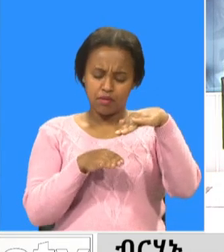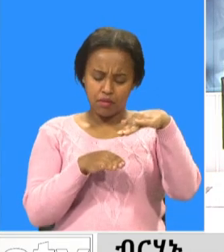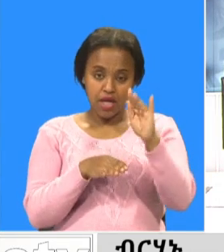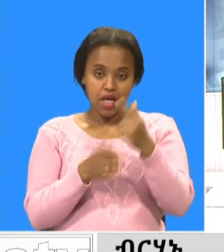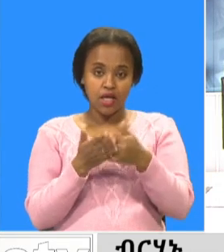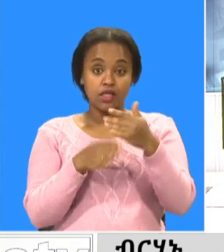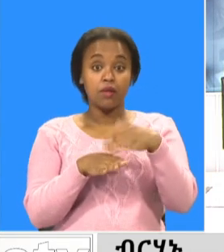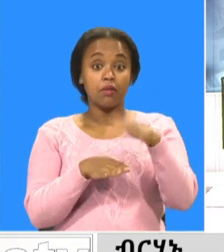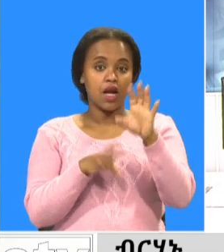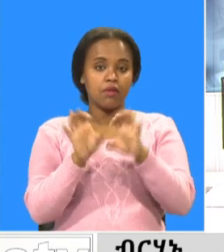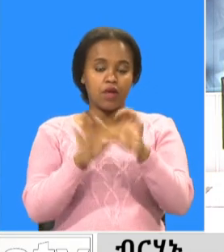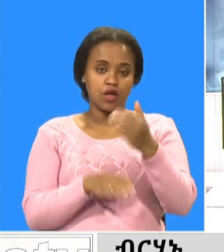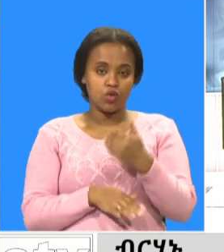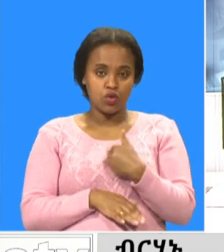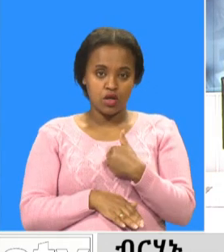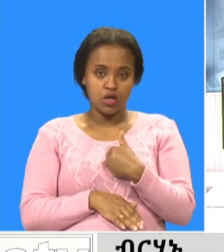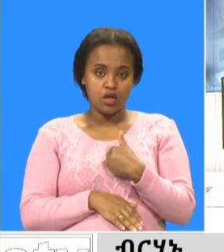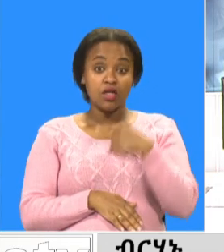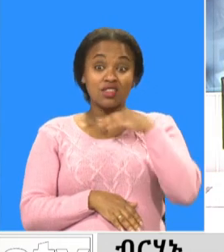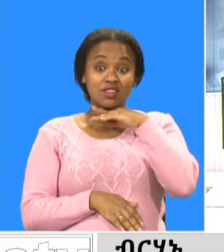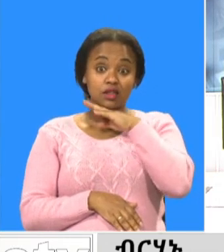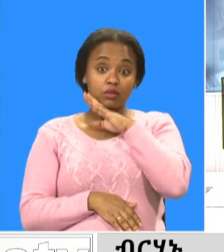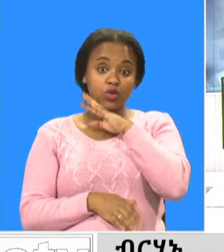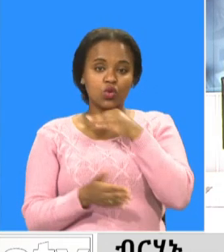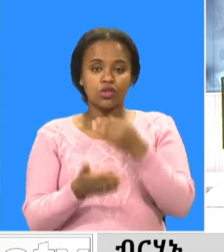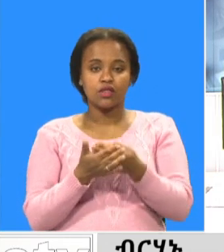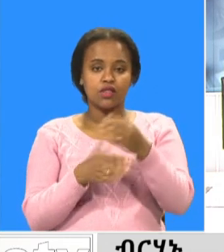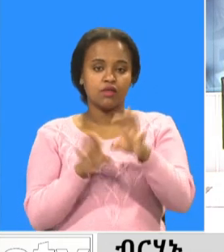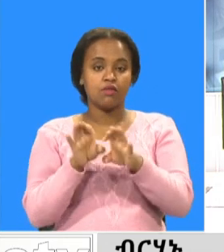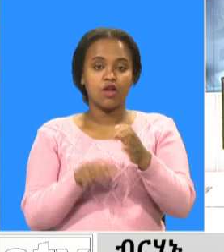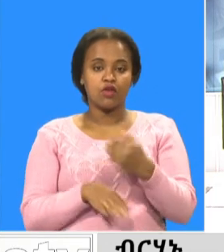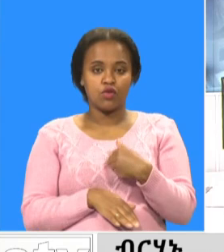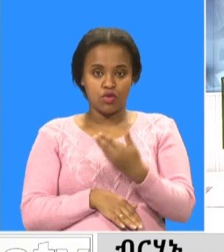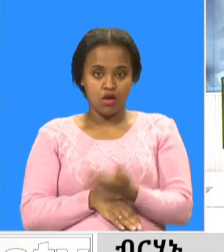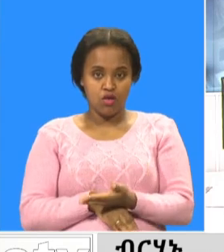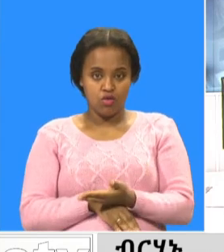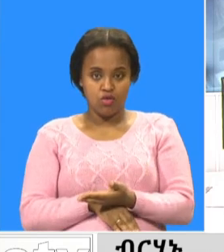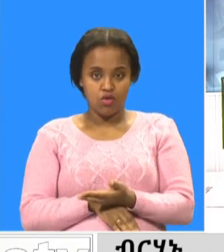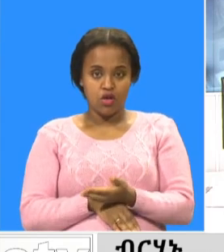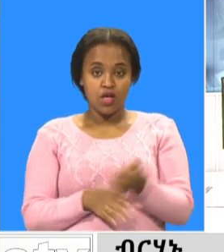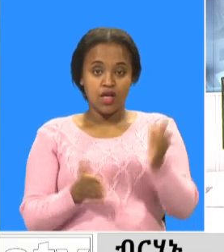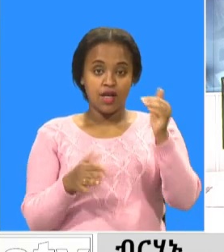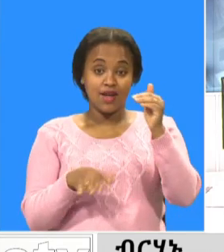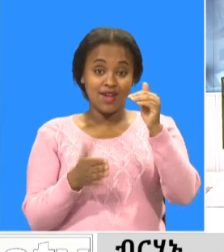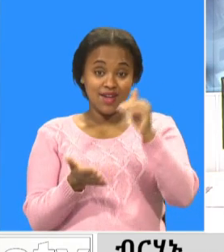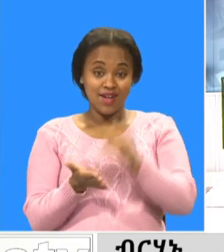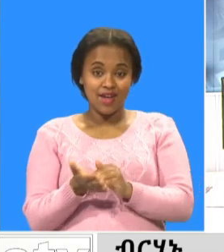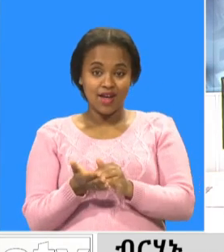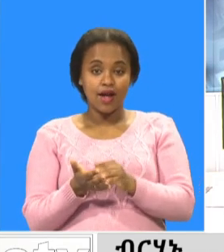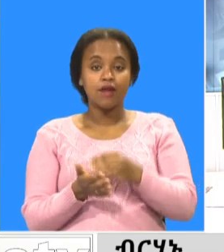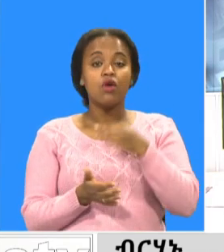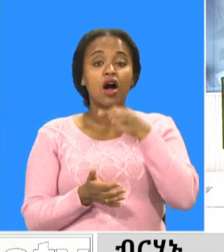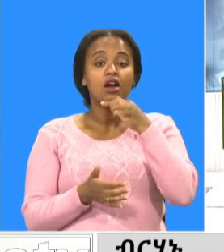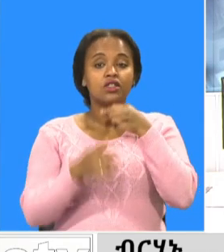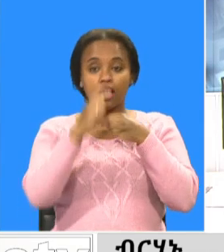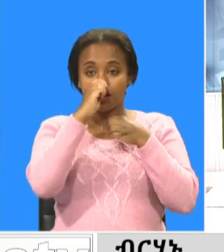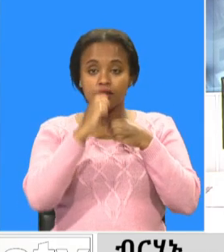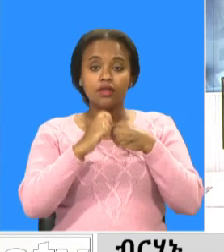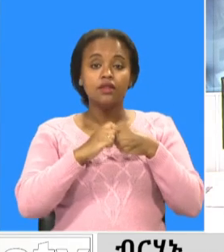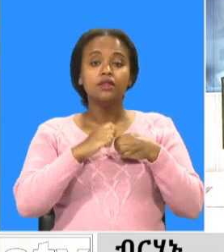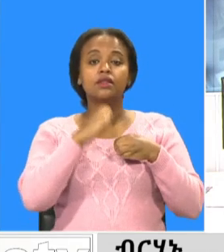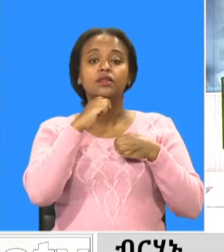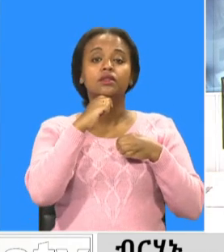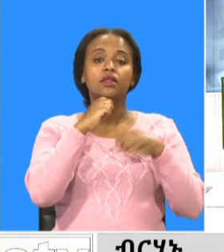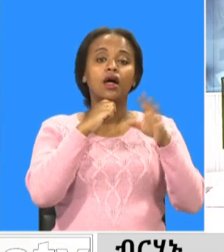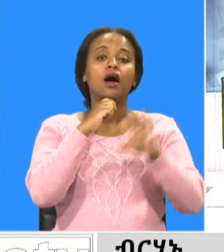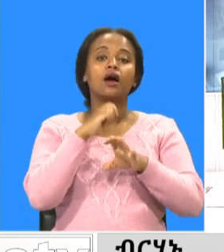በላይ የሚያደርጉት አሉ እስከሚቆሽሽ ድረስ። እንደገና ደግሞ አገጫቸው ላይ አድርገው በሚሄዱበት ጊዜ አሁንም